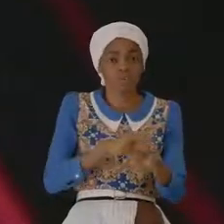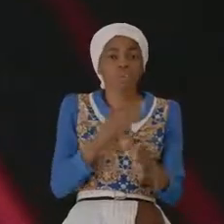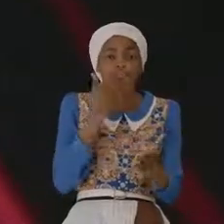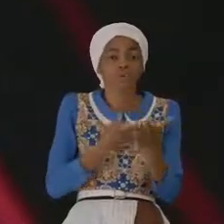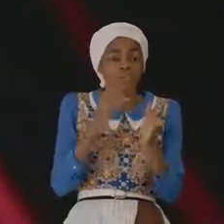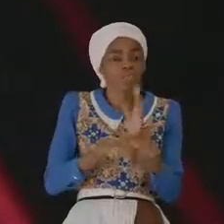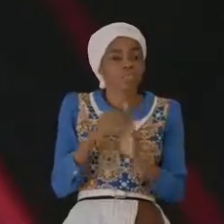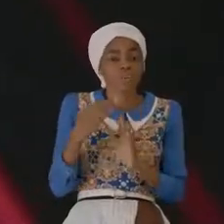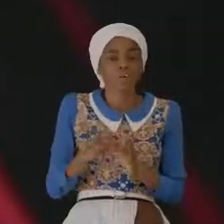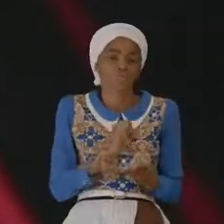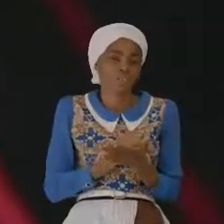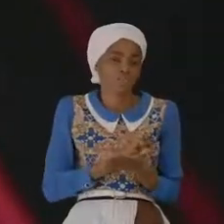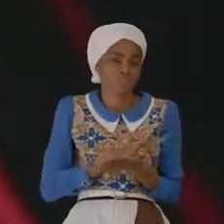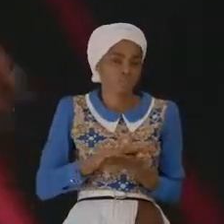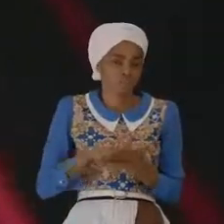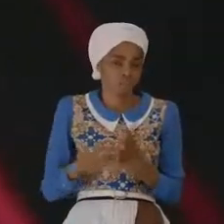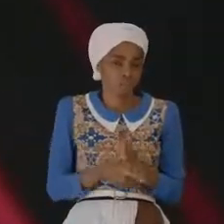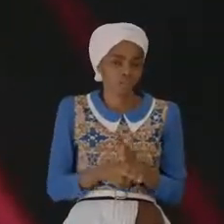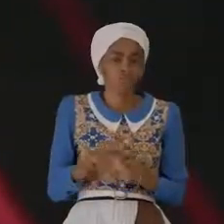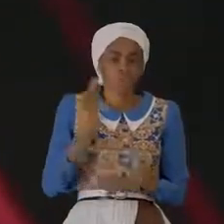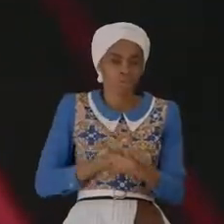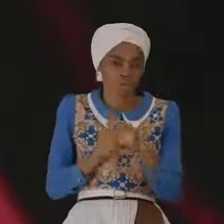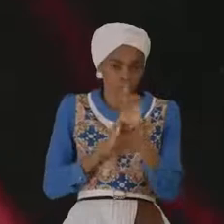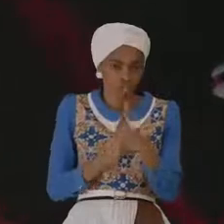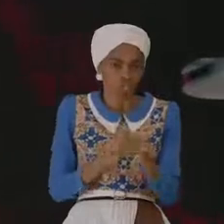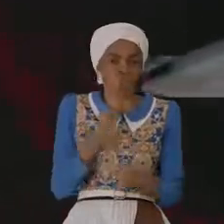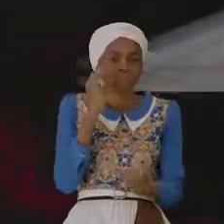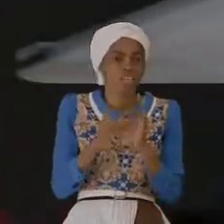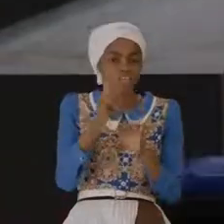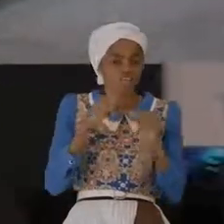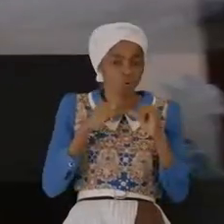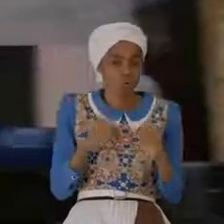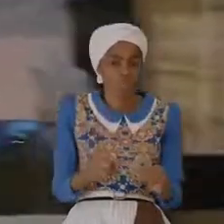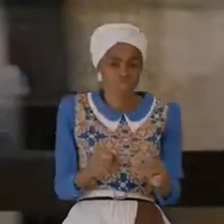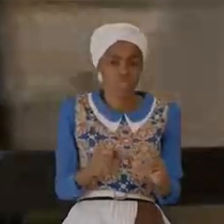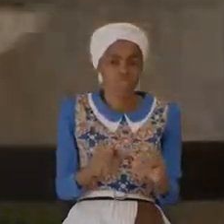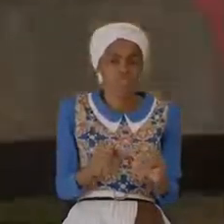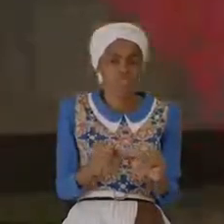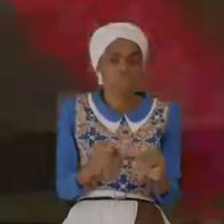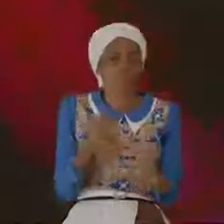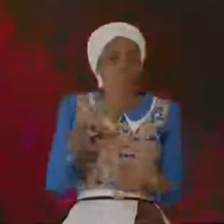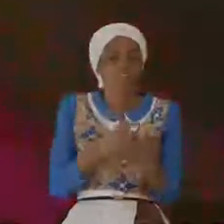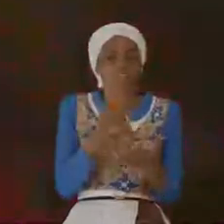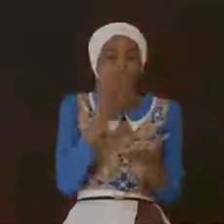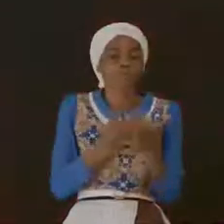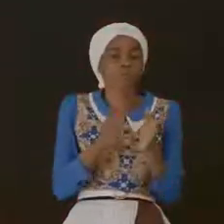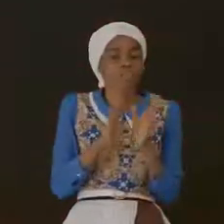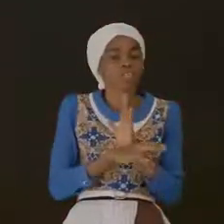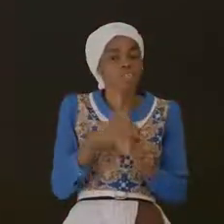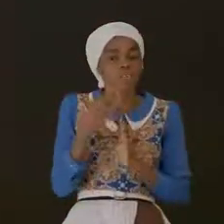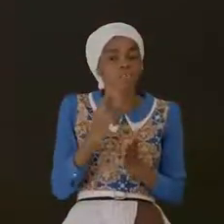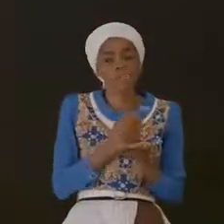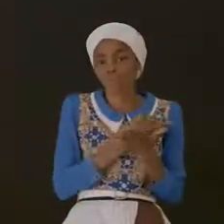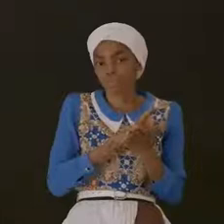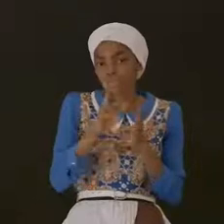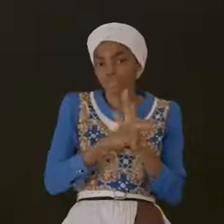demeures ferme dans cette bonté de sanctification, et bonté de Dieu envers toi, si tu demeures ferme dans cette bonté